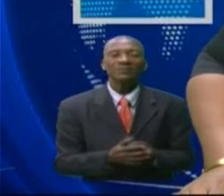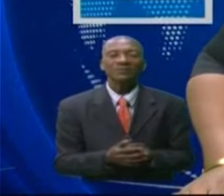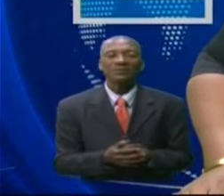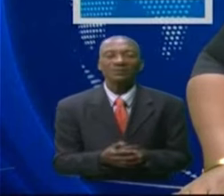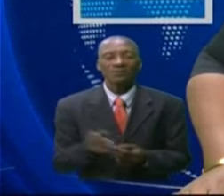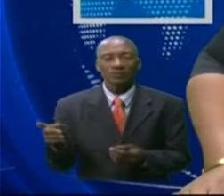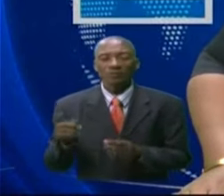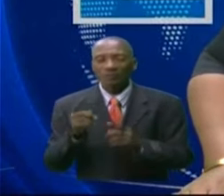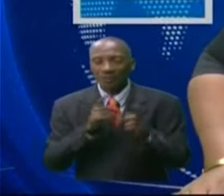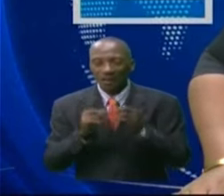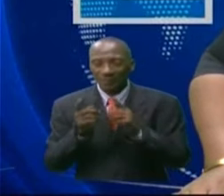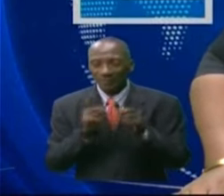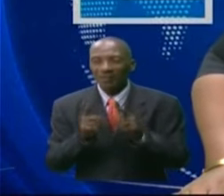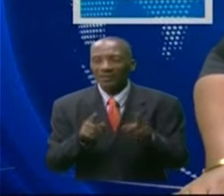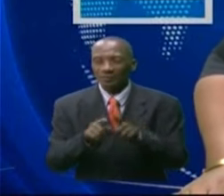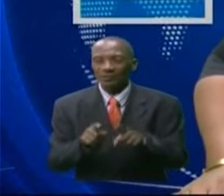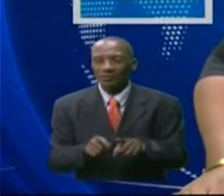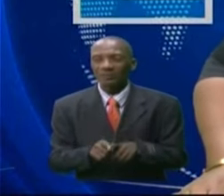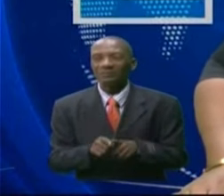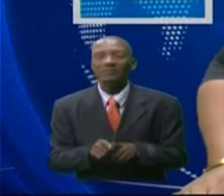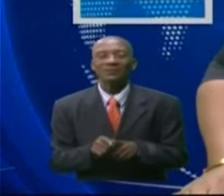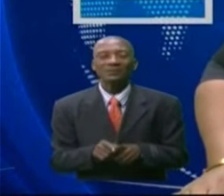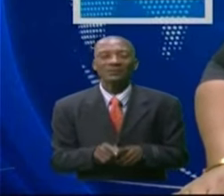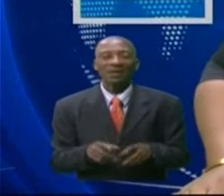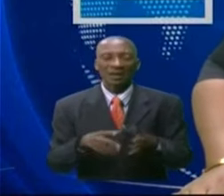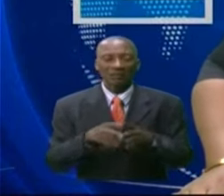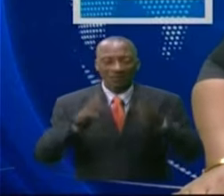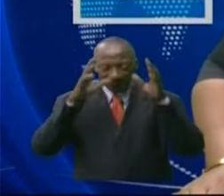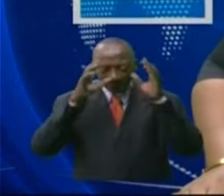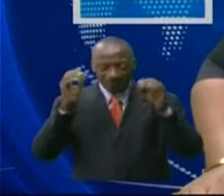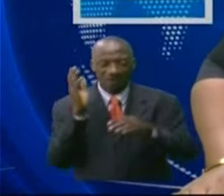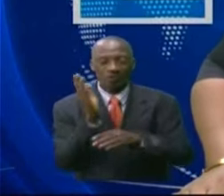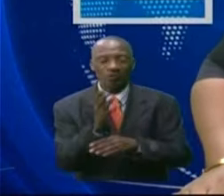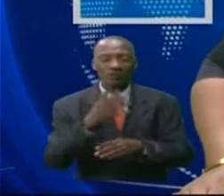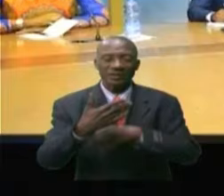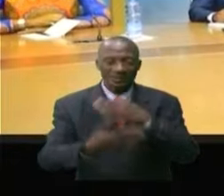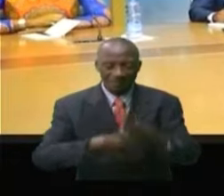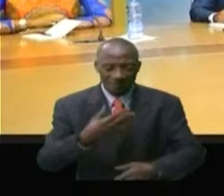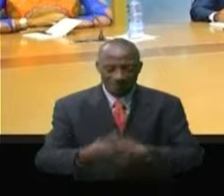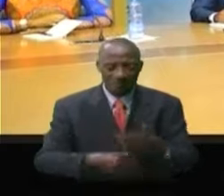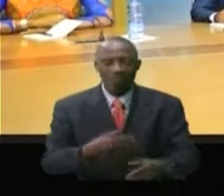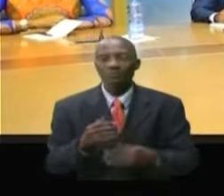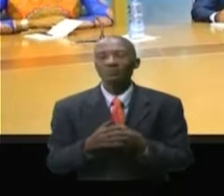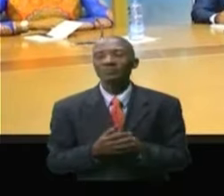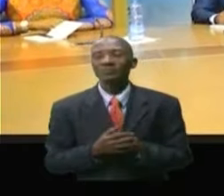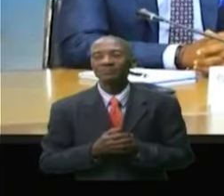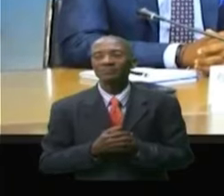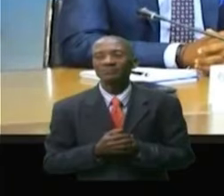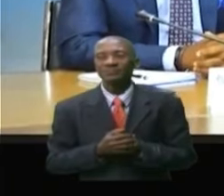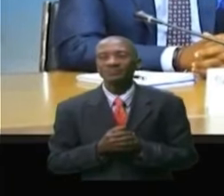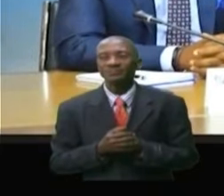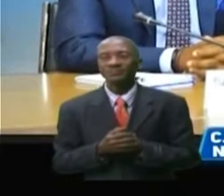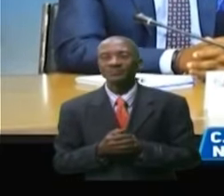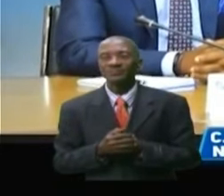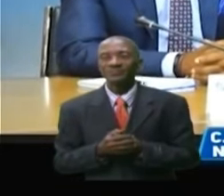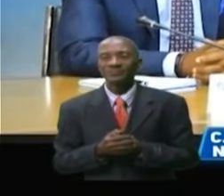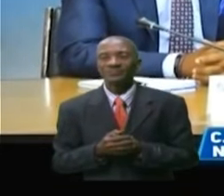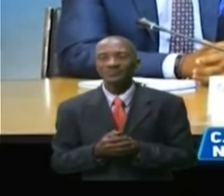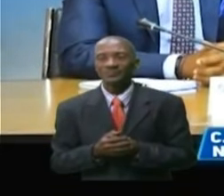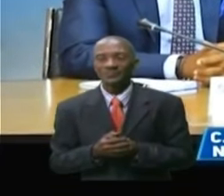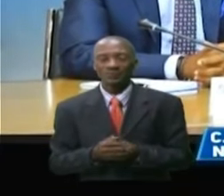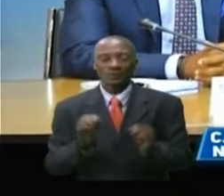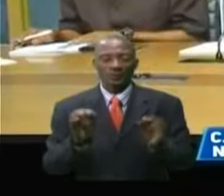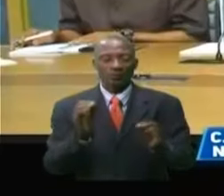cette nouvelle équipe conduite par le président du conseil d'administration, Willy Atunakov. L'équipe complète des membres du nouveau